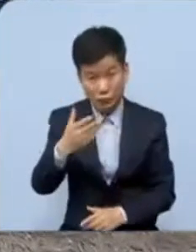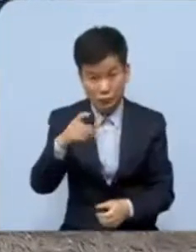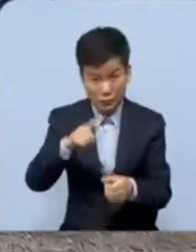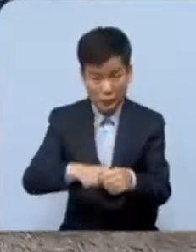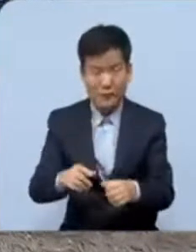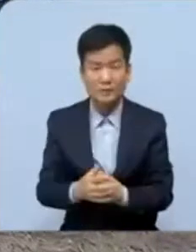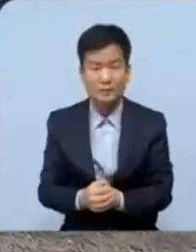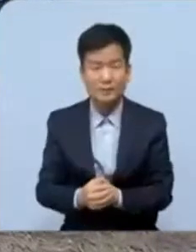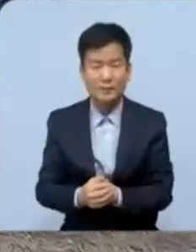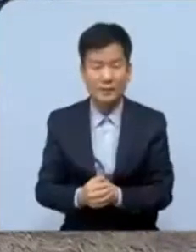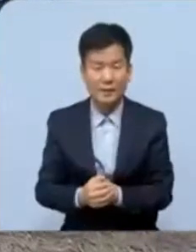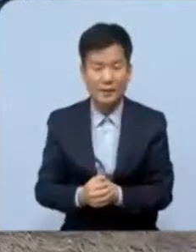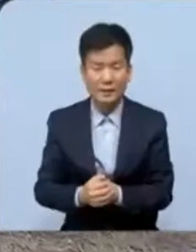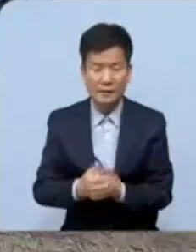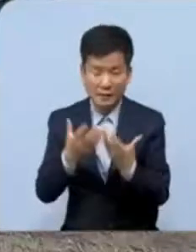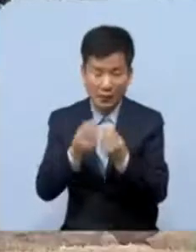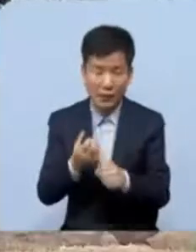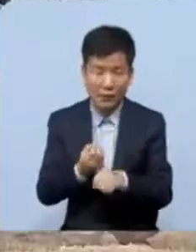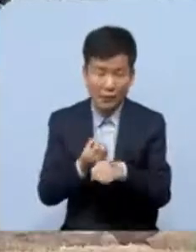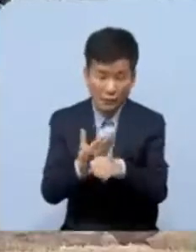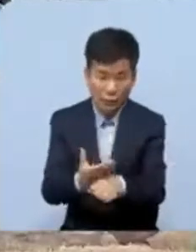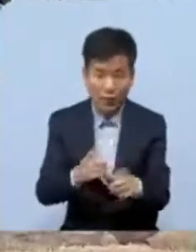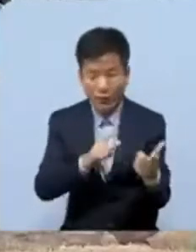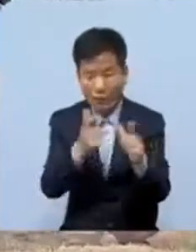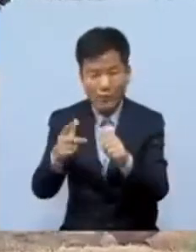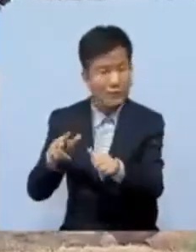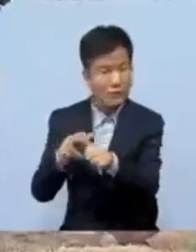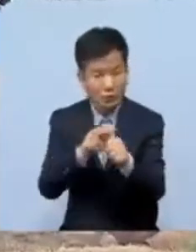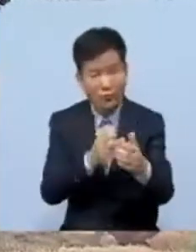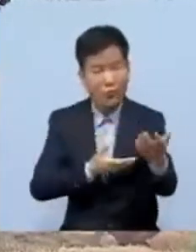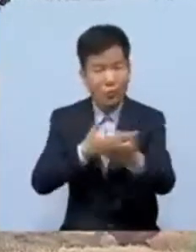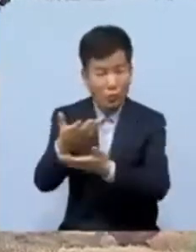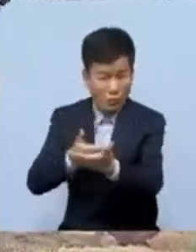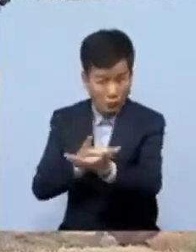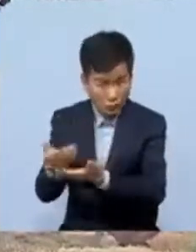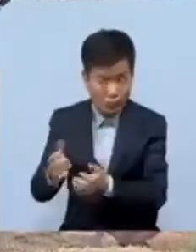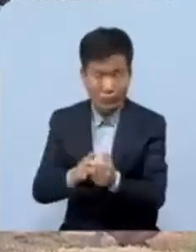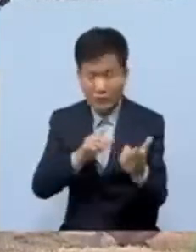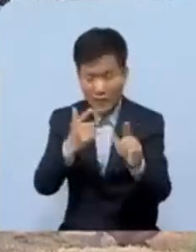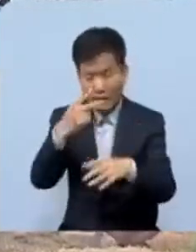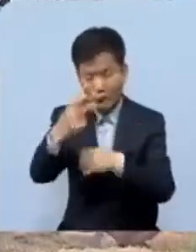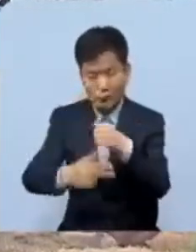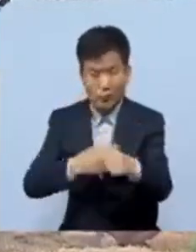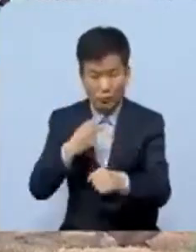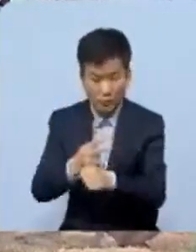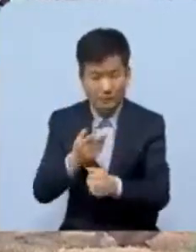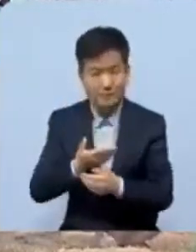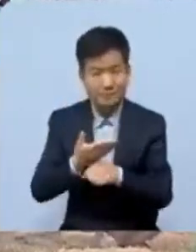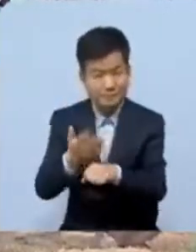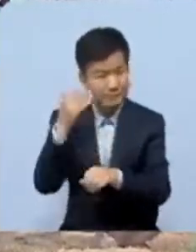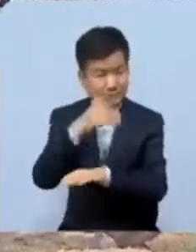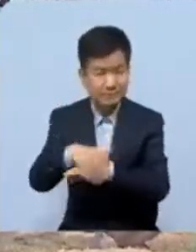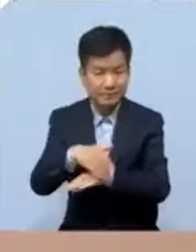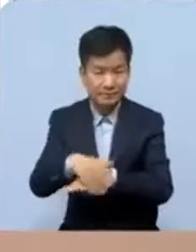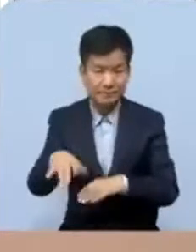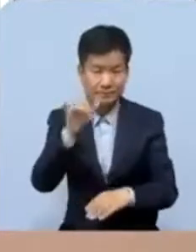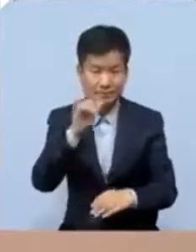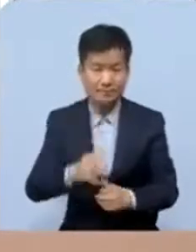유기농 메시지 전달, 또 각종 정보 교류, 다양한 프로그램 등을 제공할 예정으로